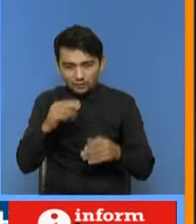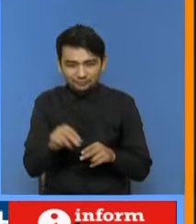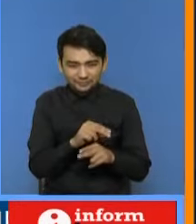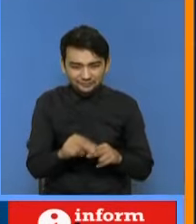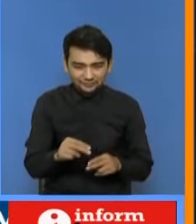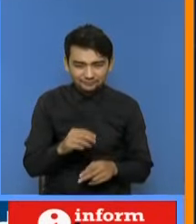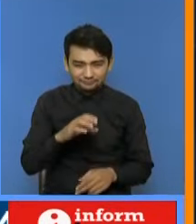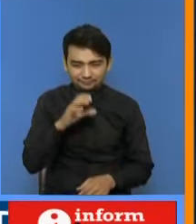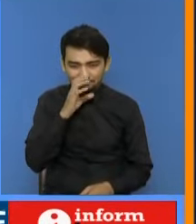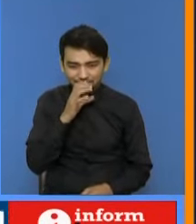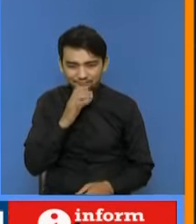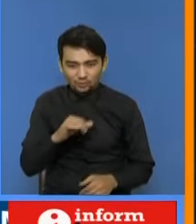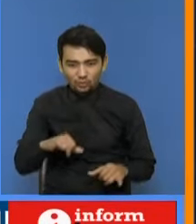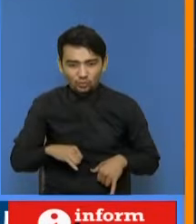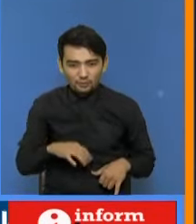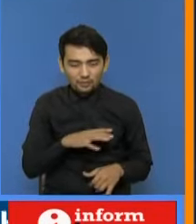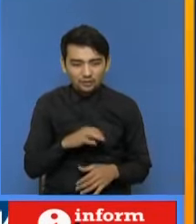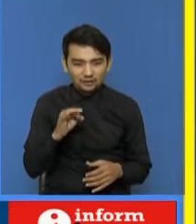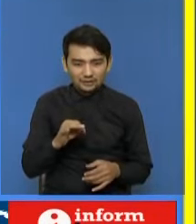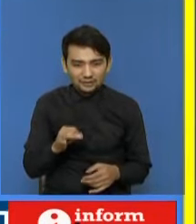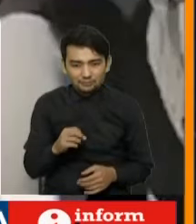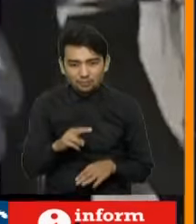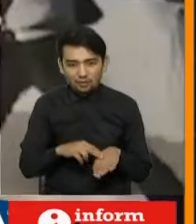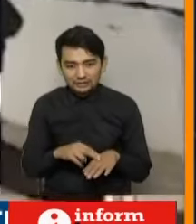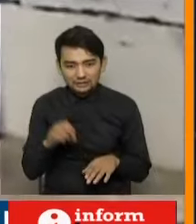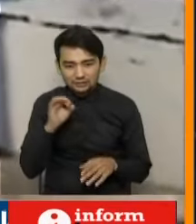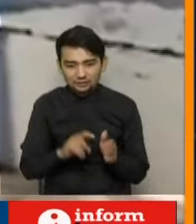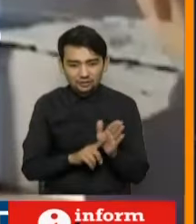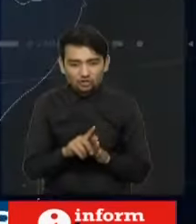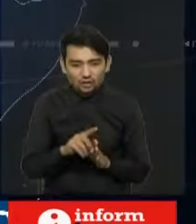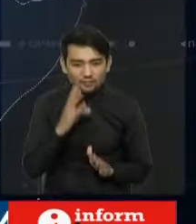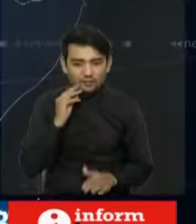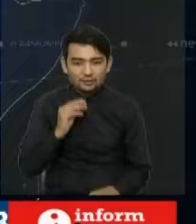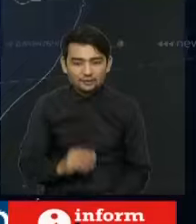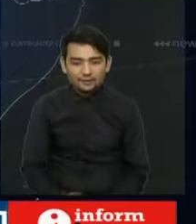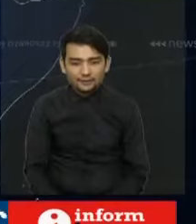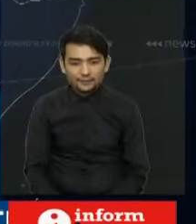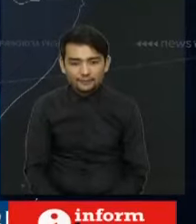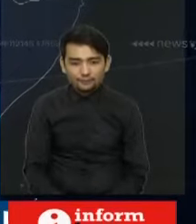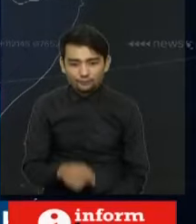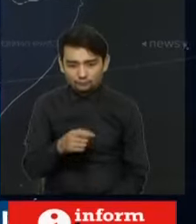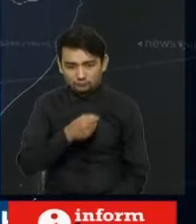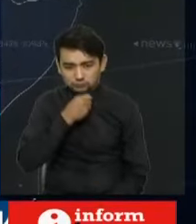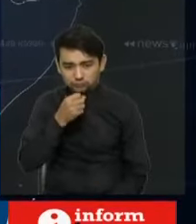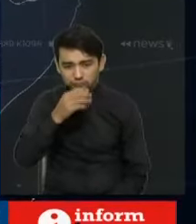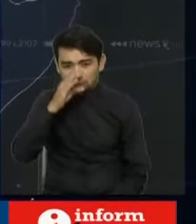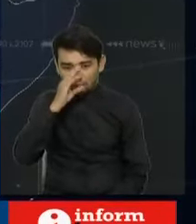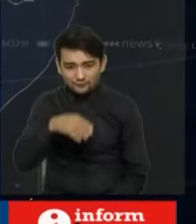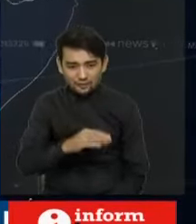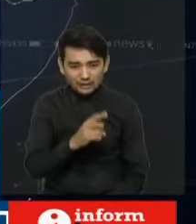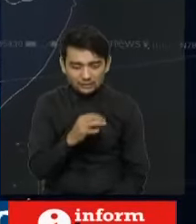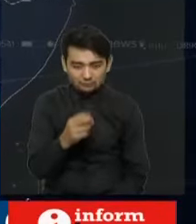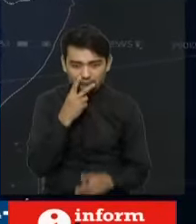воспитания. Теперь хулиганами заинтересовались стражи порядка Алматы. Вроде бы зрелые парни, но поступки говорят